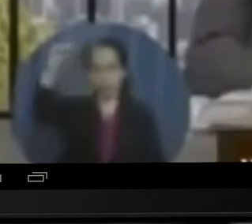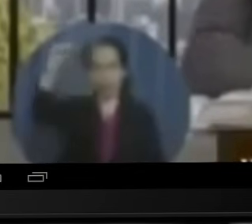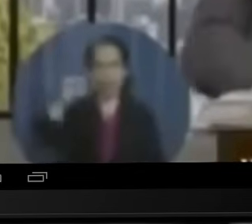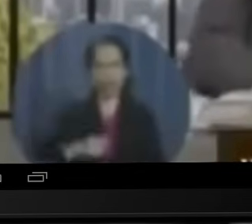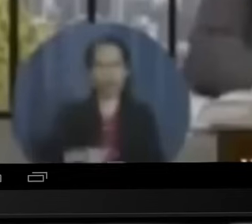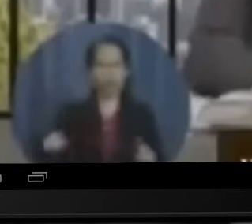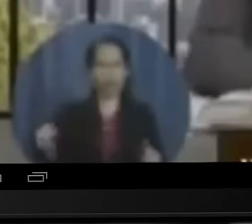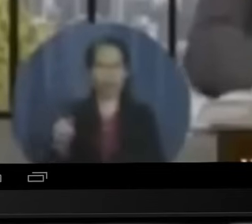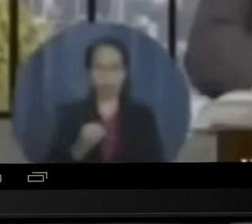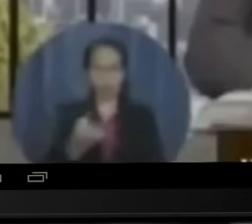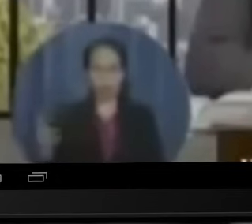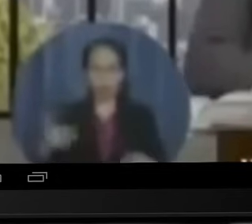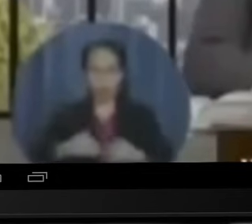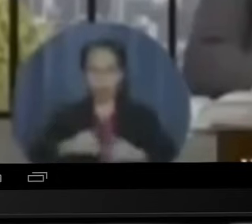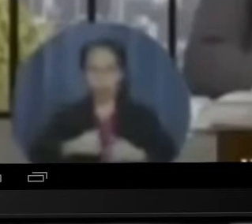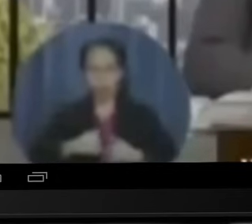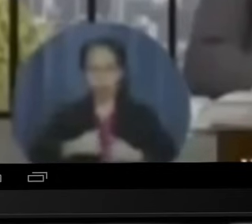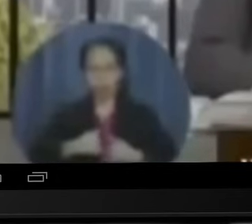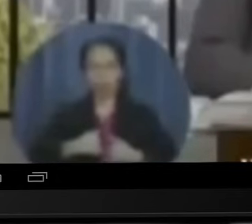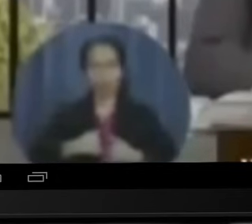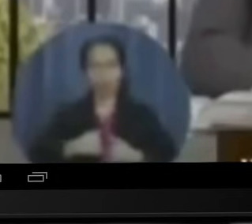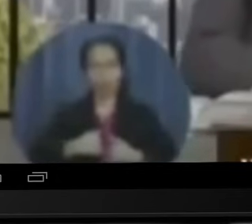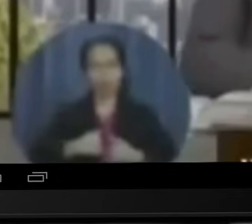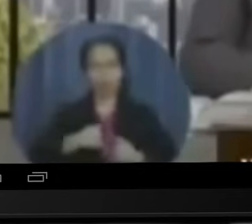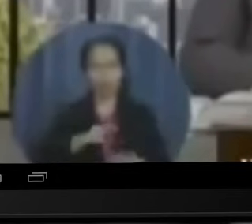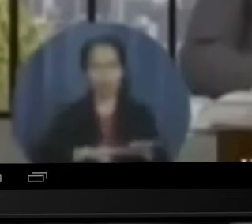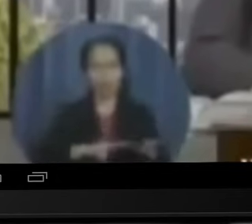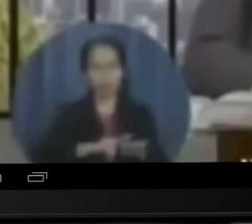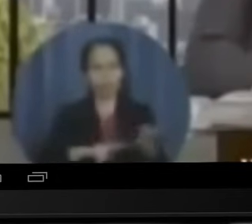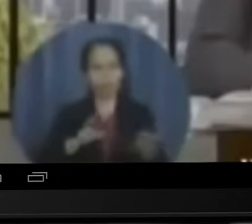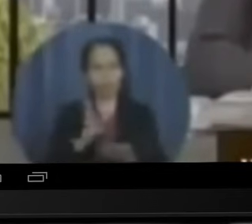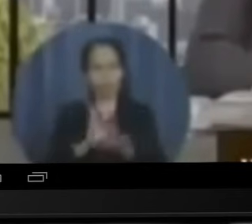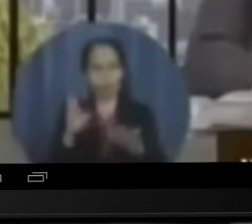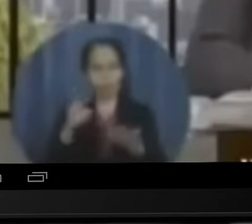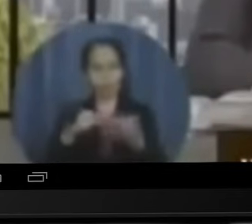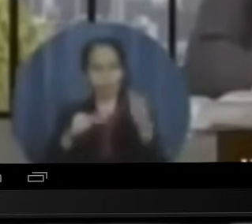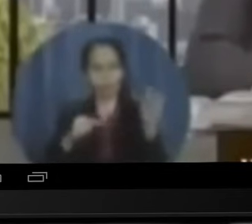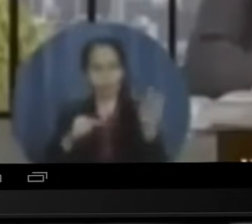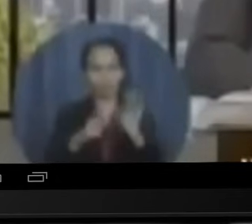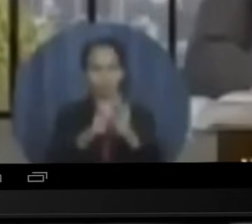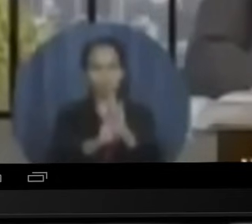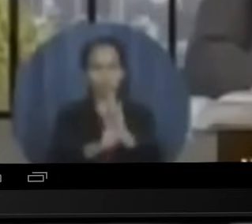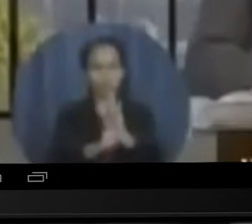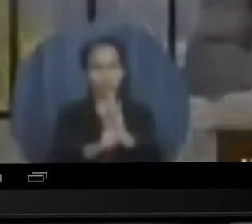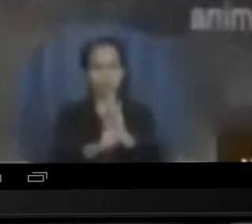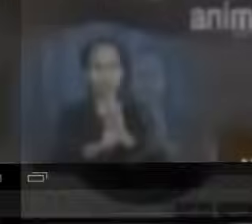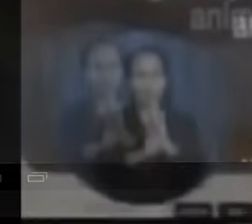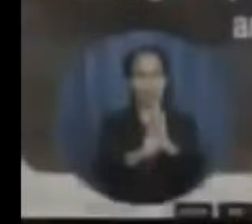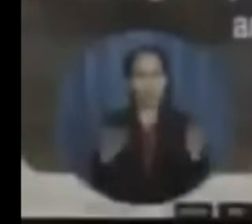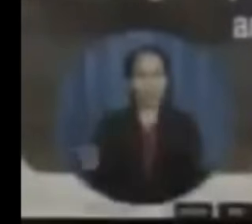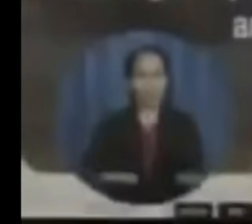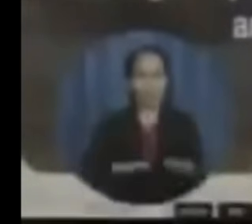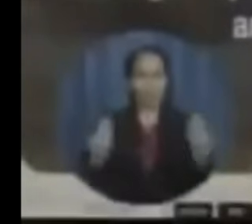Pero bilang yun ang hayop. Basahin natin ang 13:18 ng Apokalipsis. Dito'y